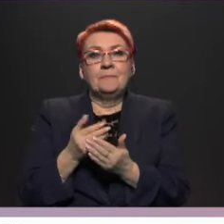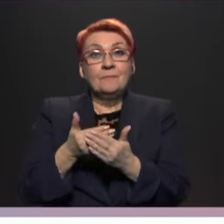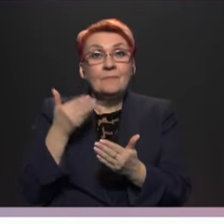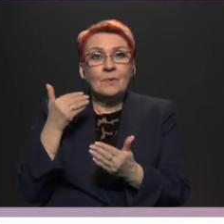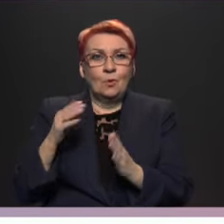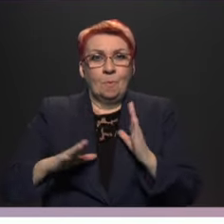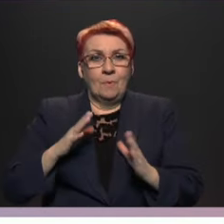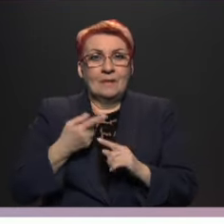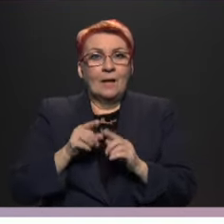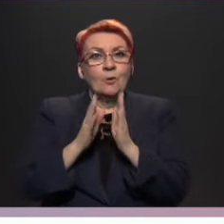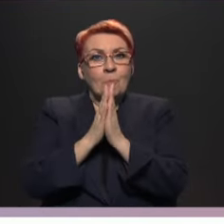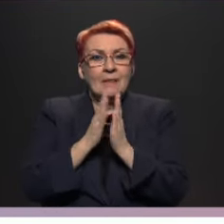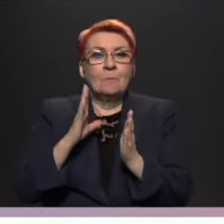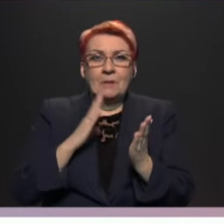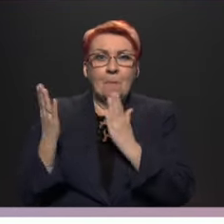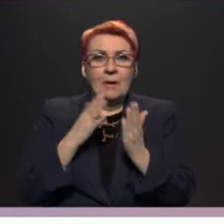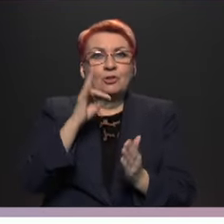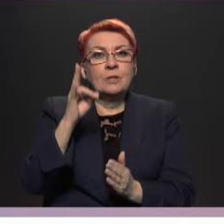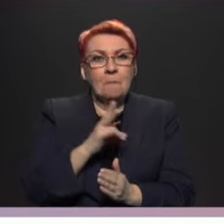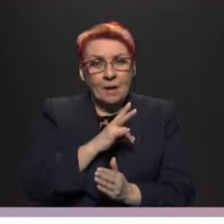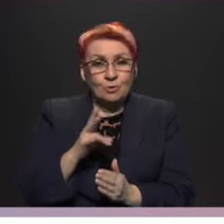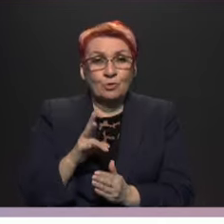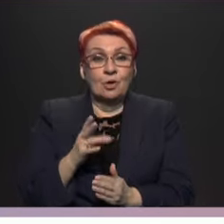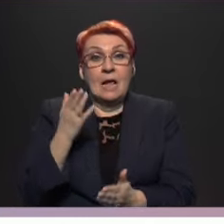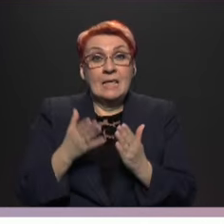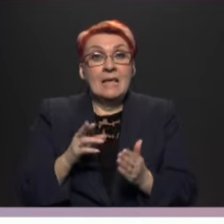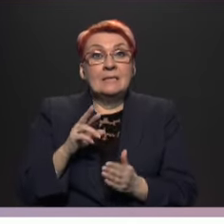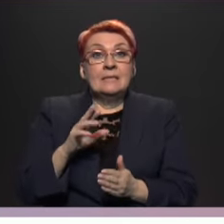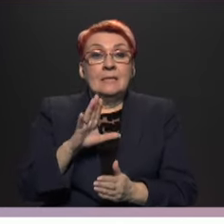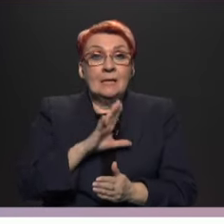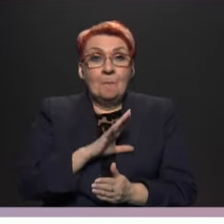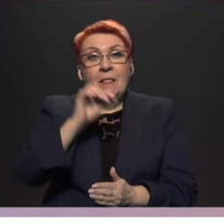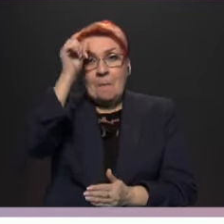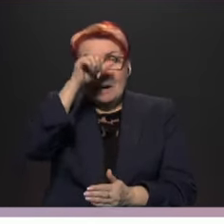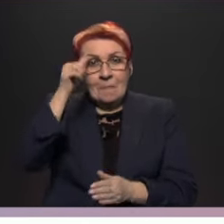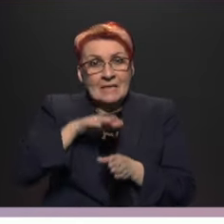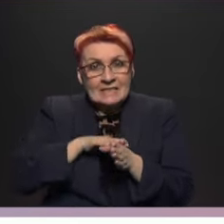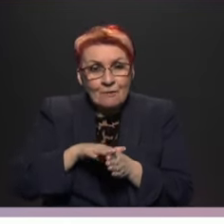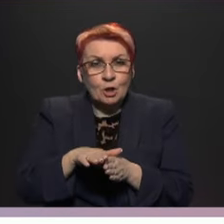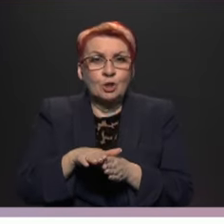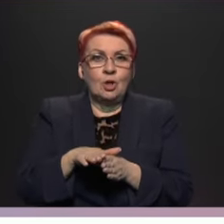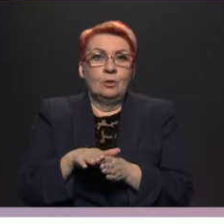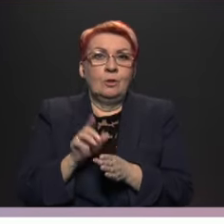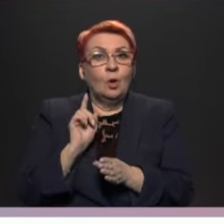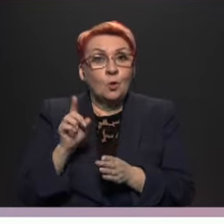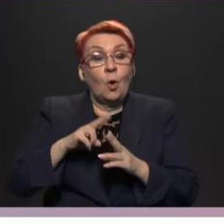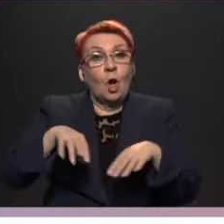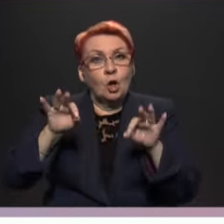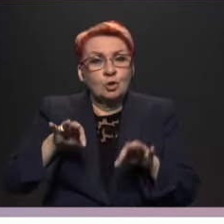подготовленное, да, над которой молитва была прочитана, и если было совершено миропомазание, то крещение